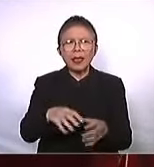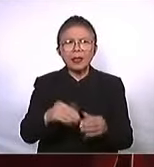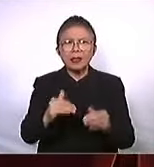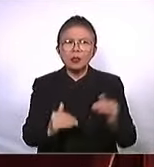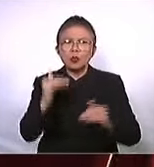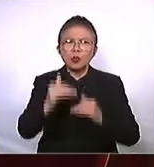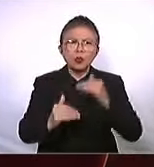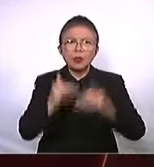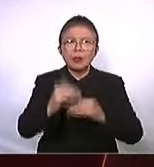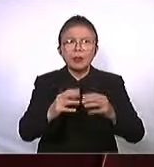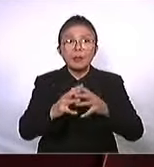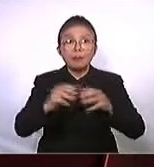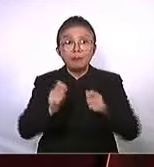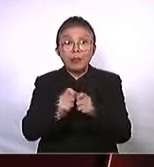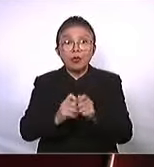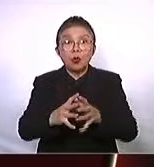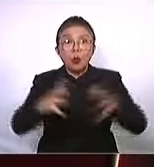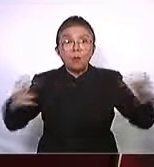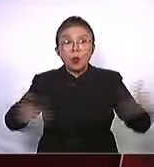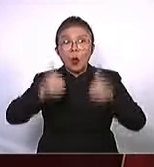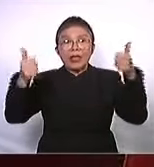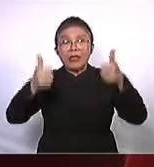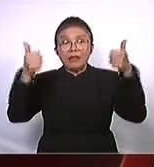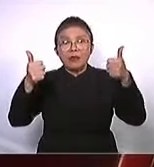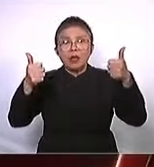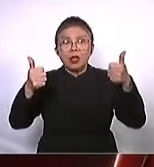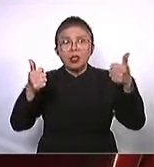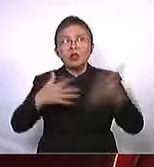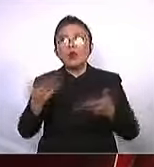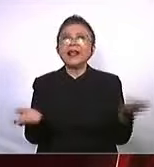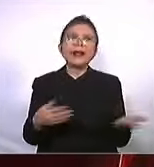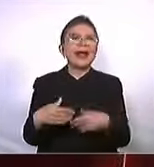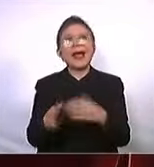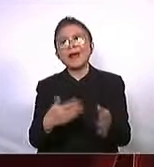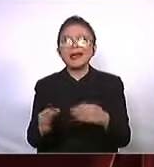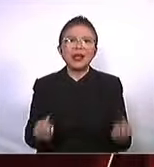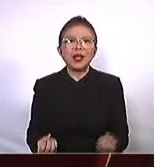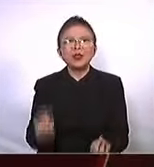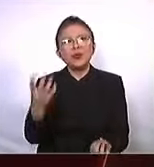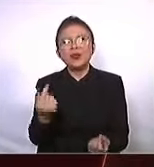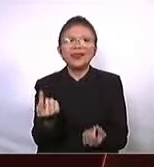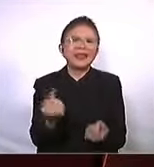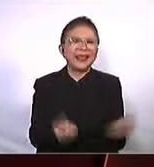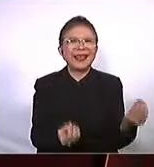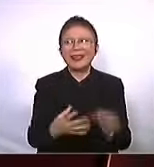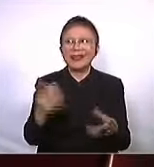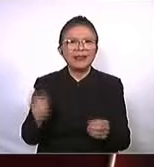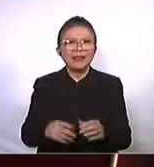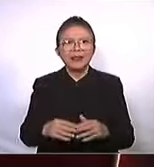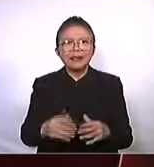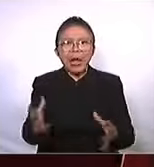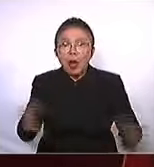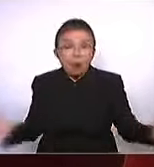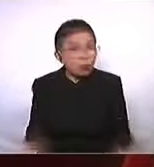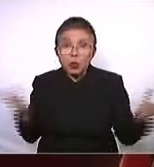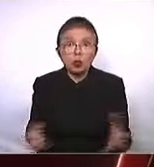mengupgrade secara masif kualitas dan standar. Semuanya kayak dibiarkan tumbuh sendiri-sendiri gitu. Tidak ada satu gerakan